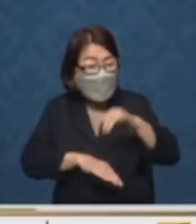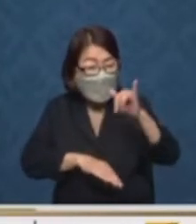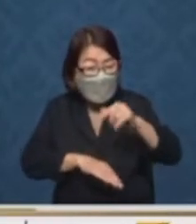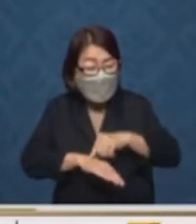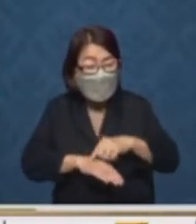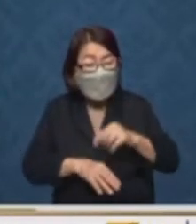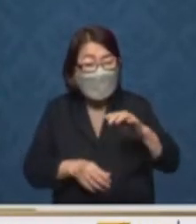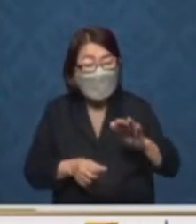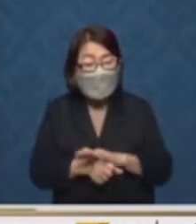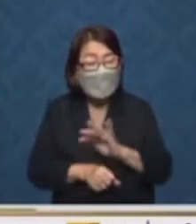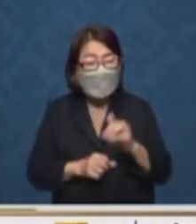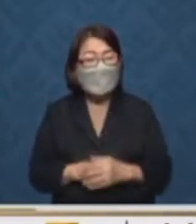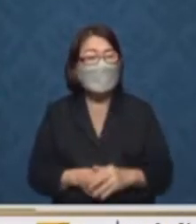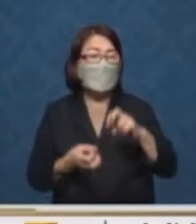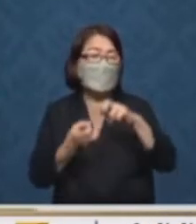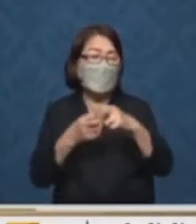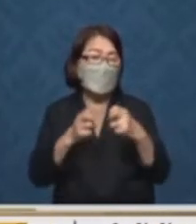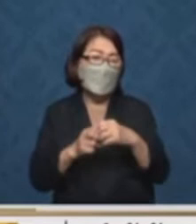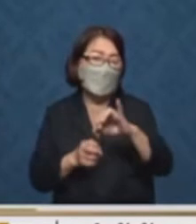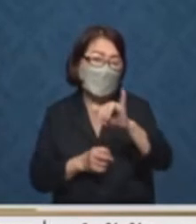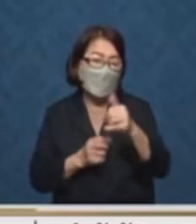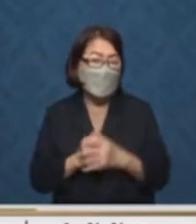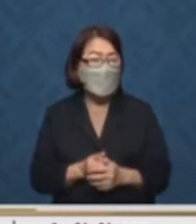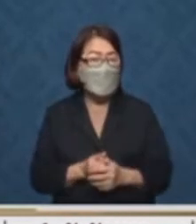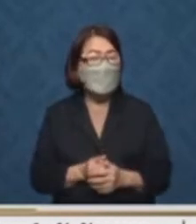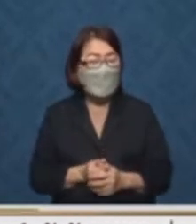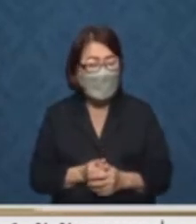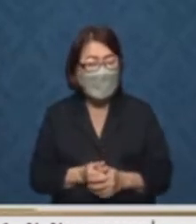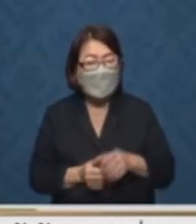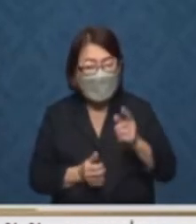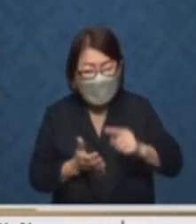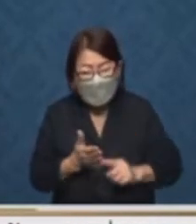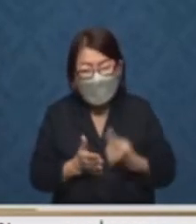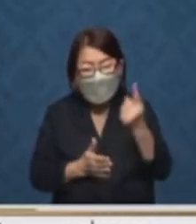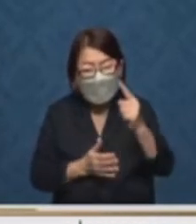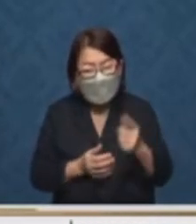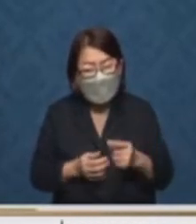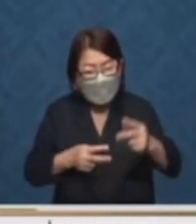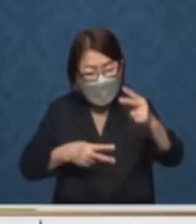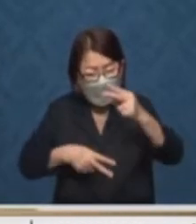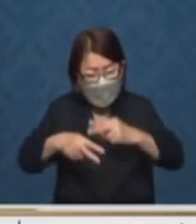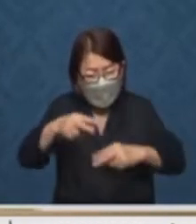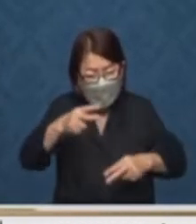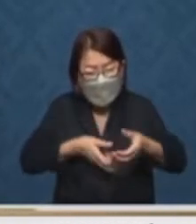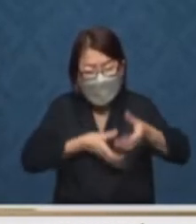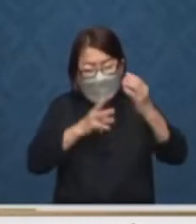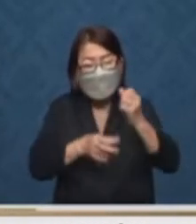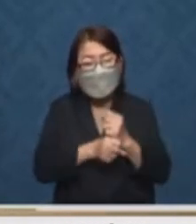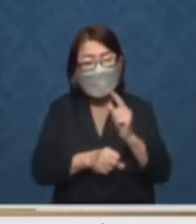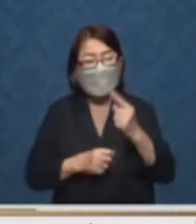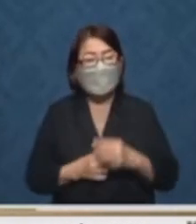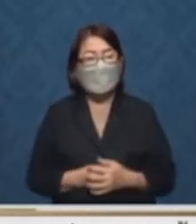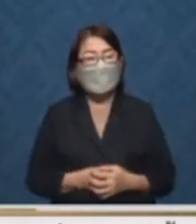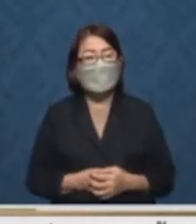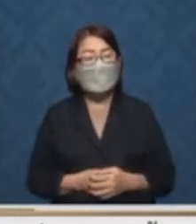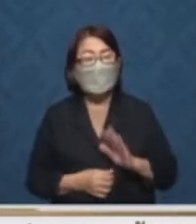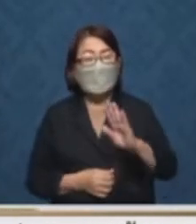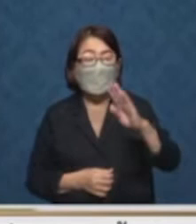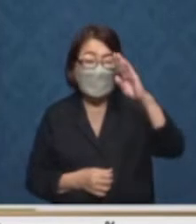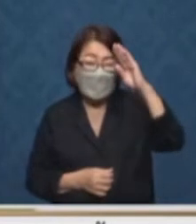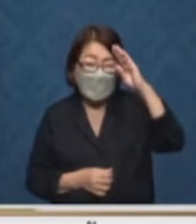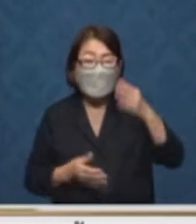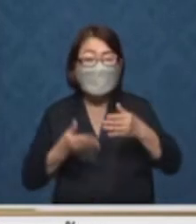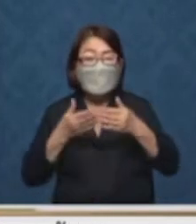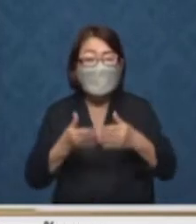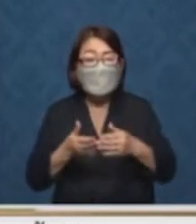ยอาจทำให้ต้องเริ่มขั้นตอนการจัดหาตั้งแต่เริ่มต้นใหม่อีกอันนี้คือกองทัพเรือ